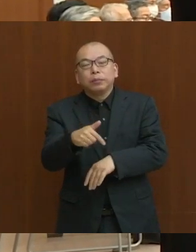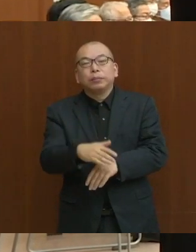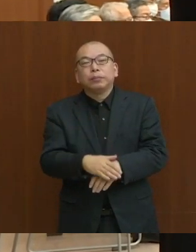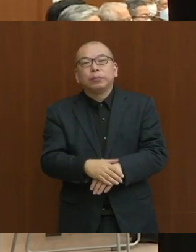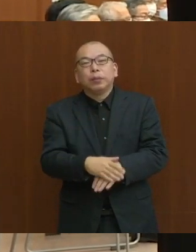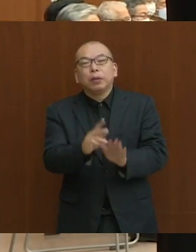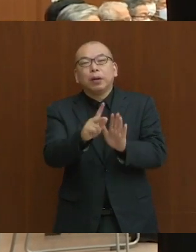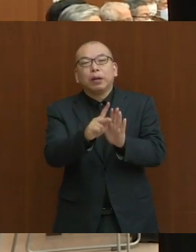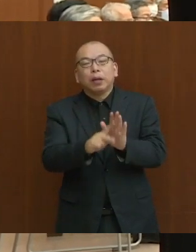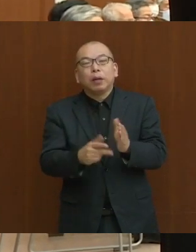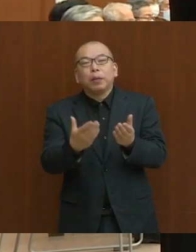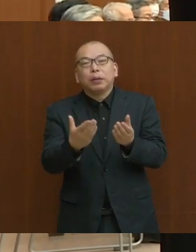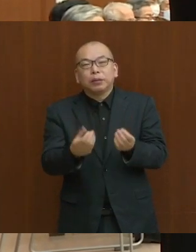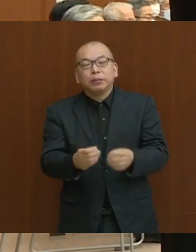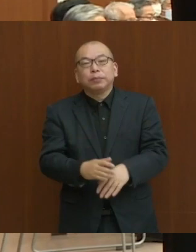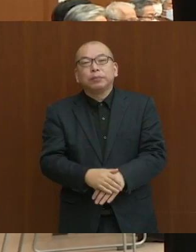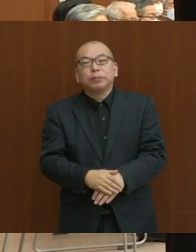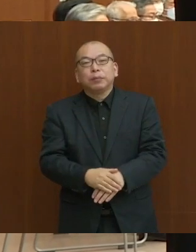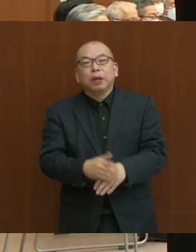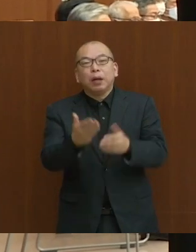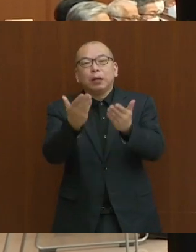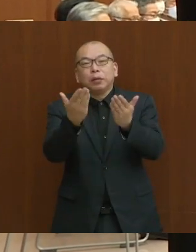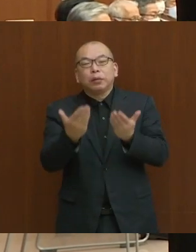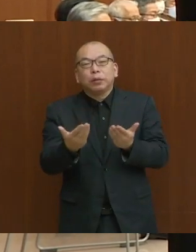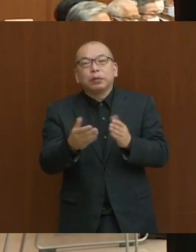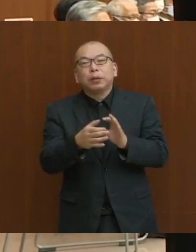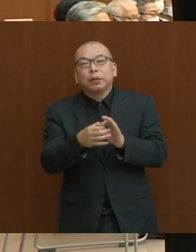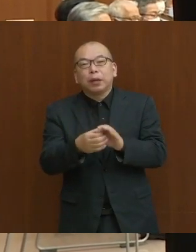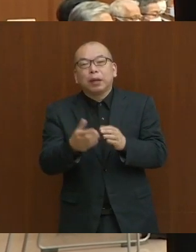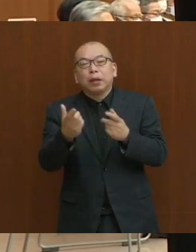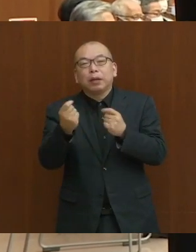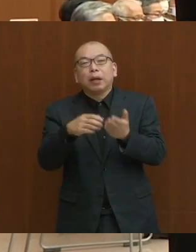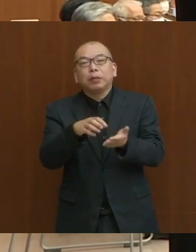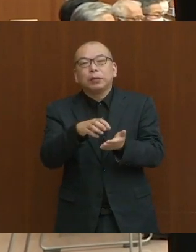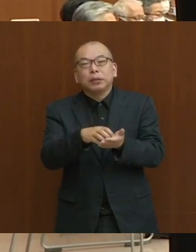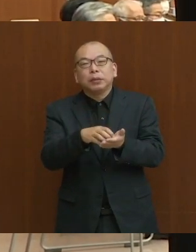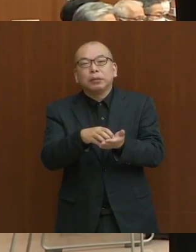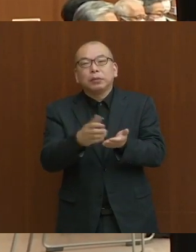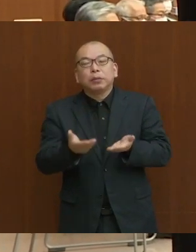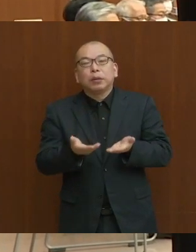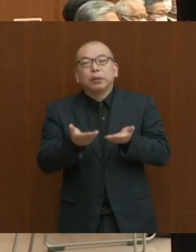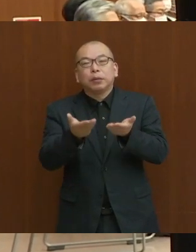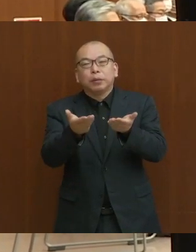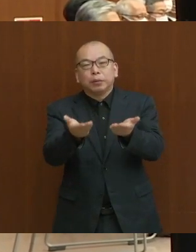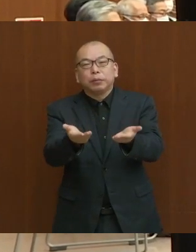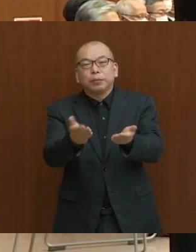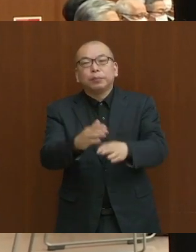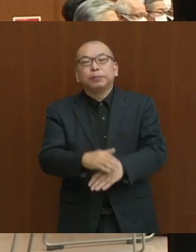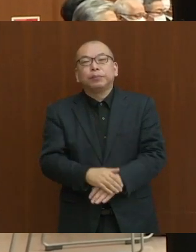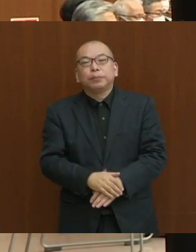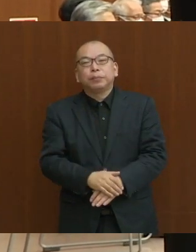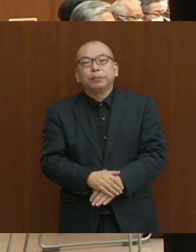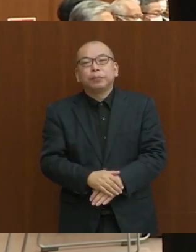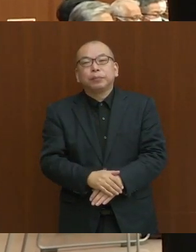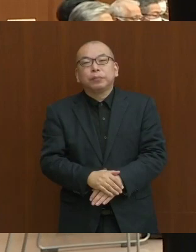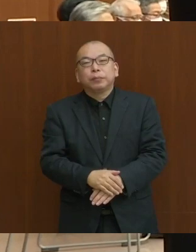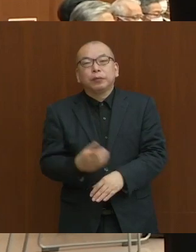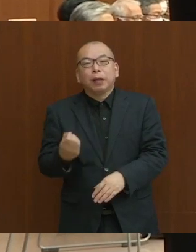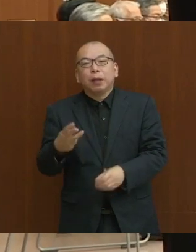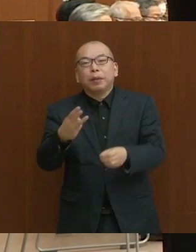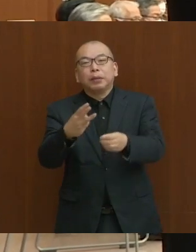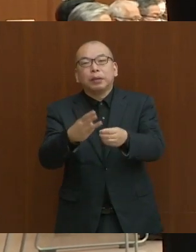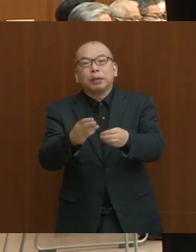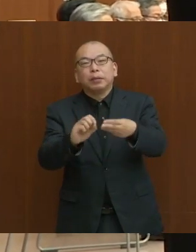科所定の課程を修め、卒業したので学士総合理工学の学位を授与する。令和